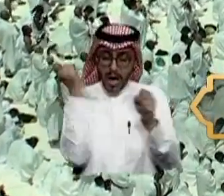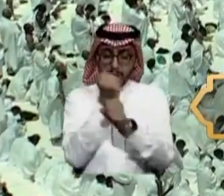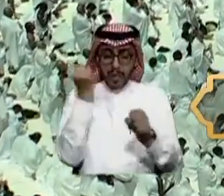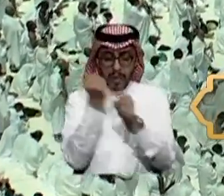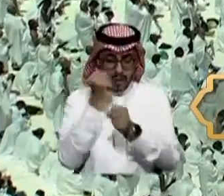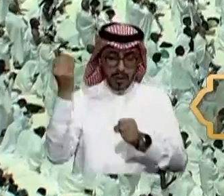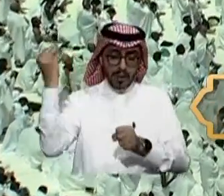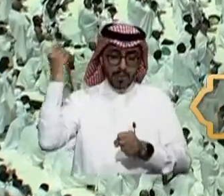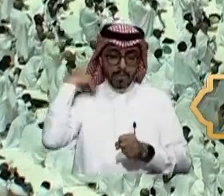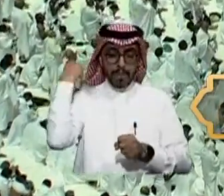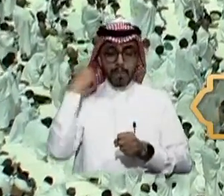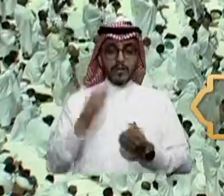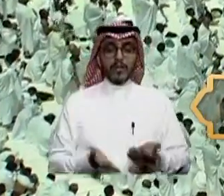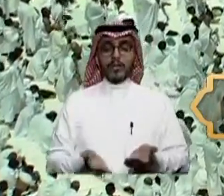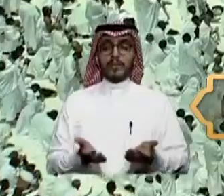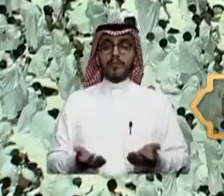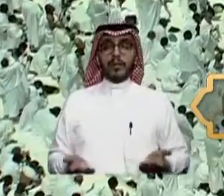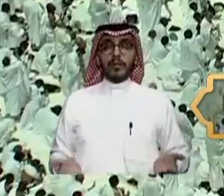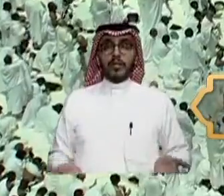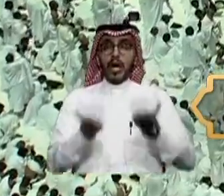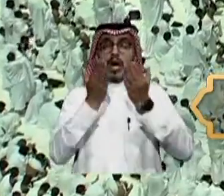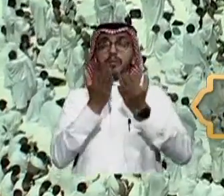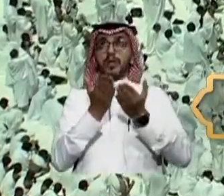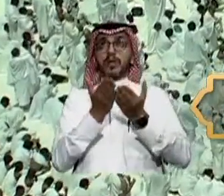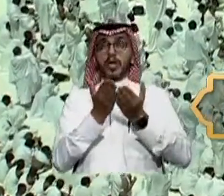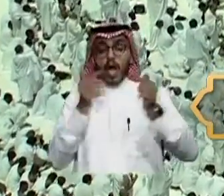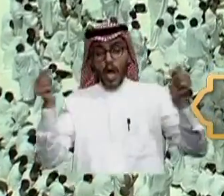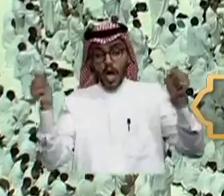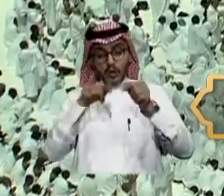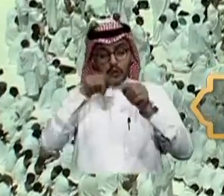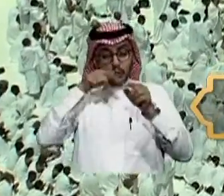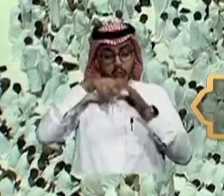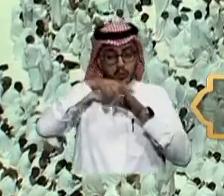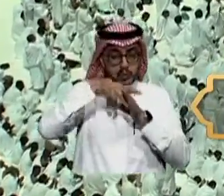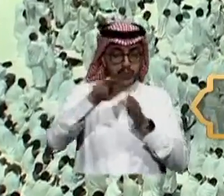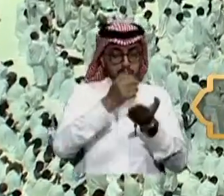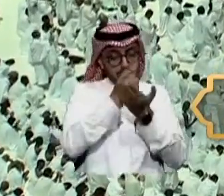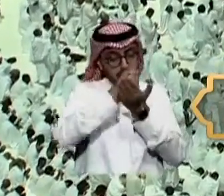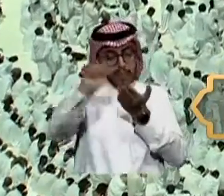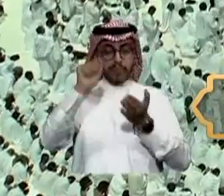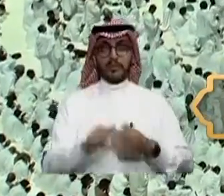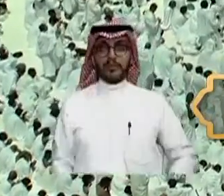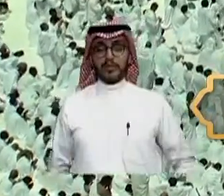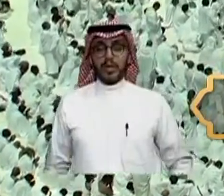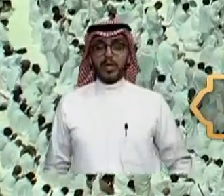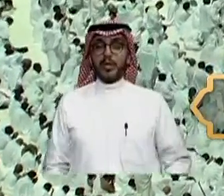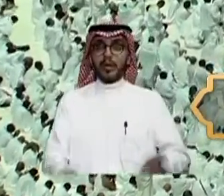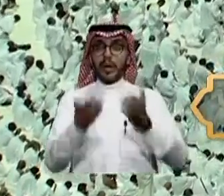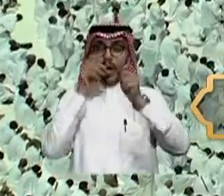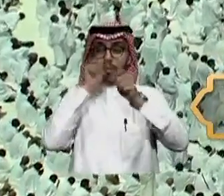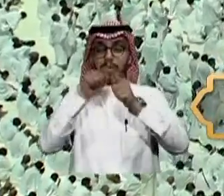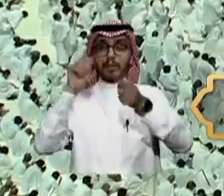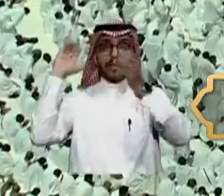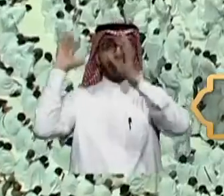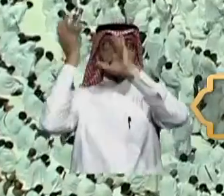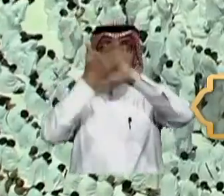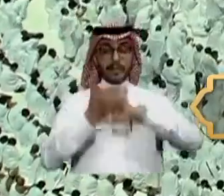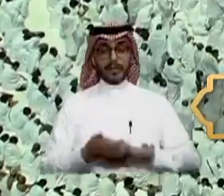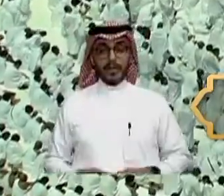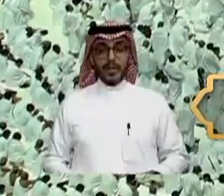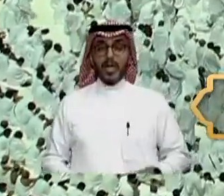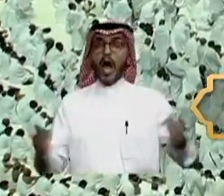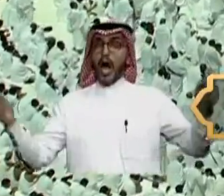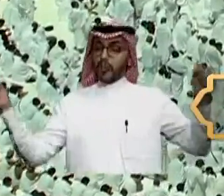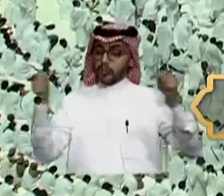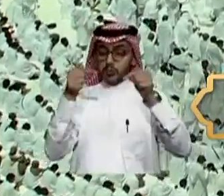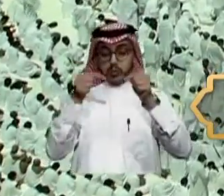الصالحات اعمالنا اللهم اكفنا اعدائك واعداء بما شئت يا رب العالمين اللهم